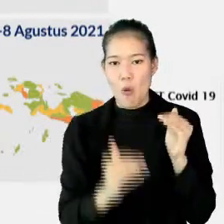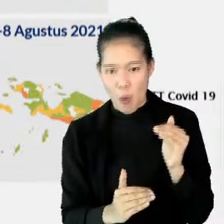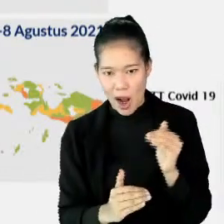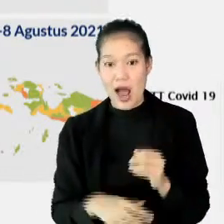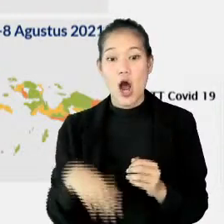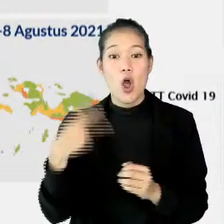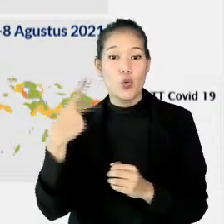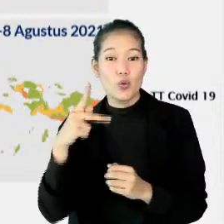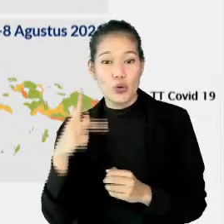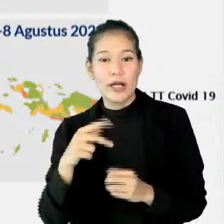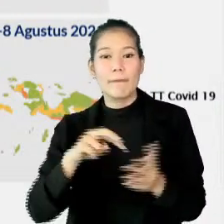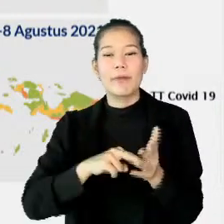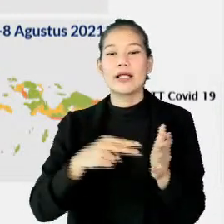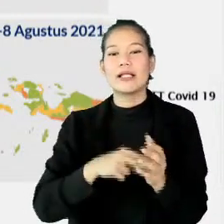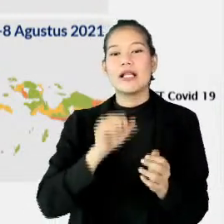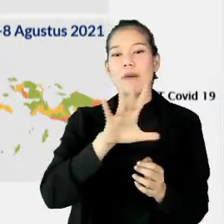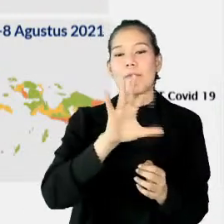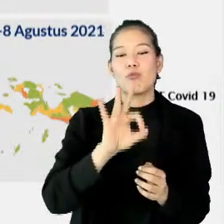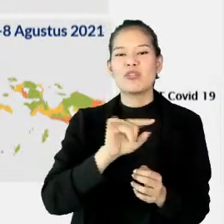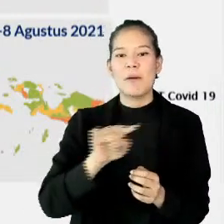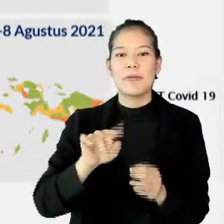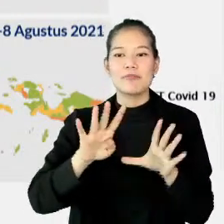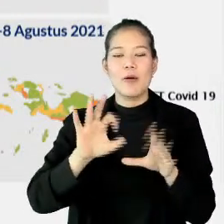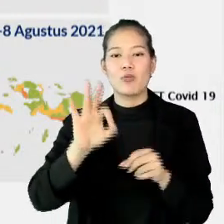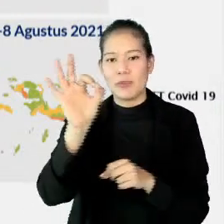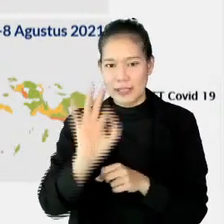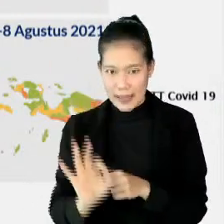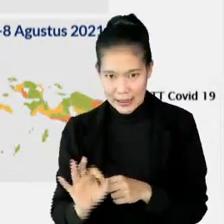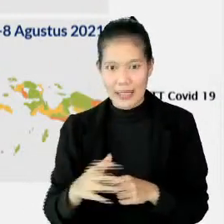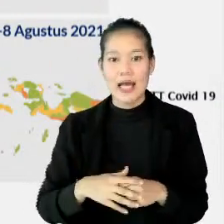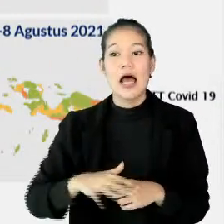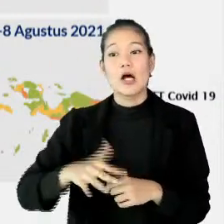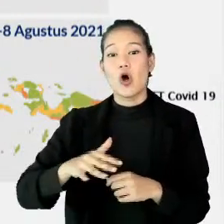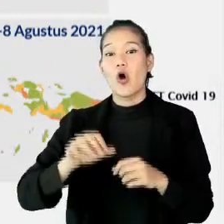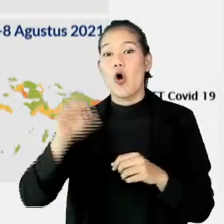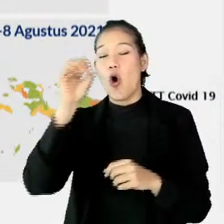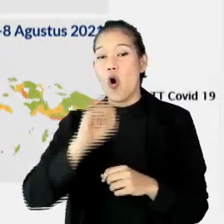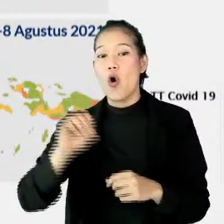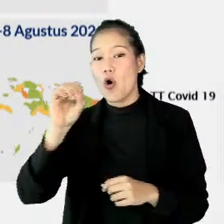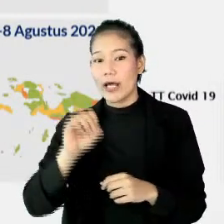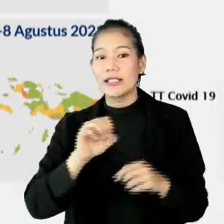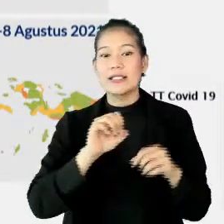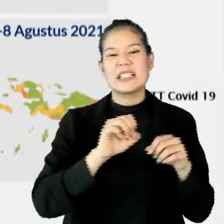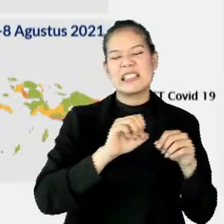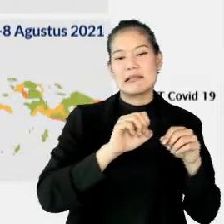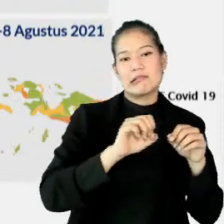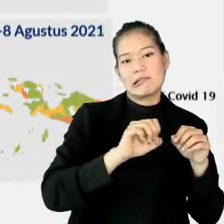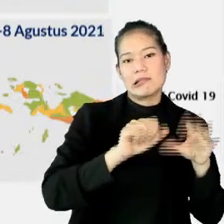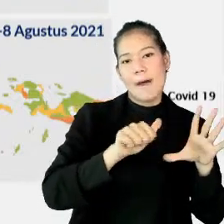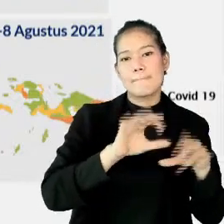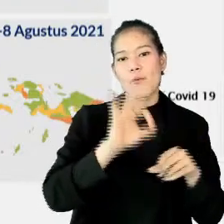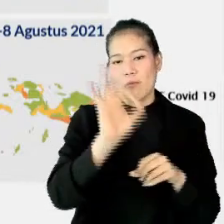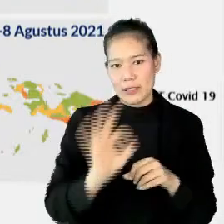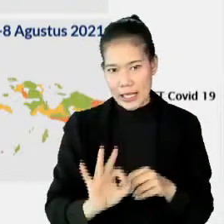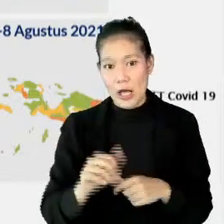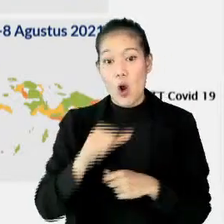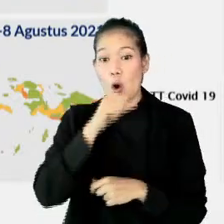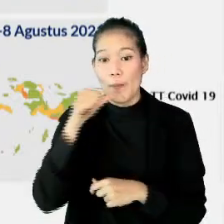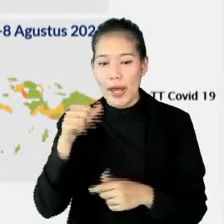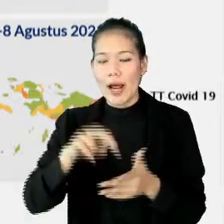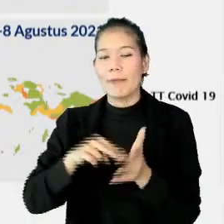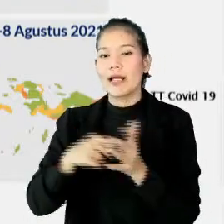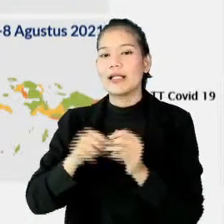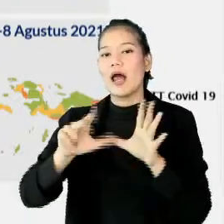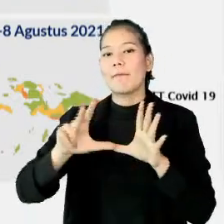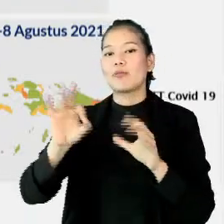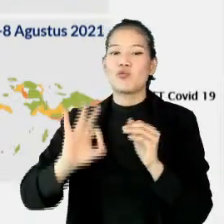berarti 30 sampai 59%. Kalau dia oranye sekitar 60 sampai 80. Kalau sudah merah berarti di atas 80%. Yang